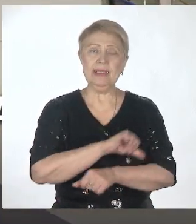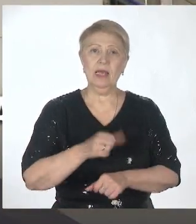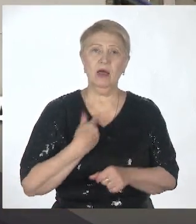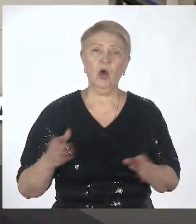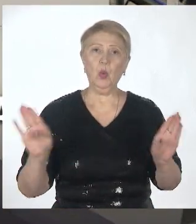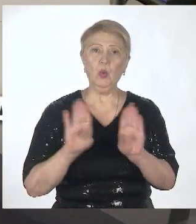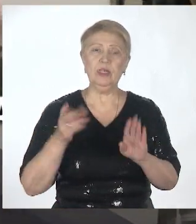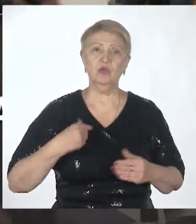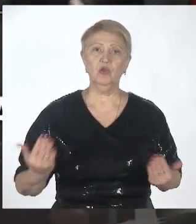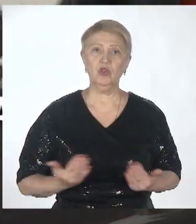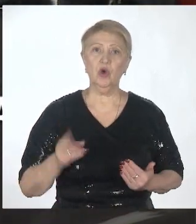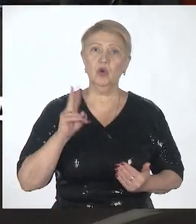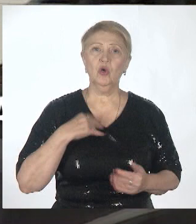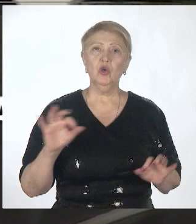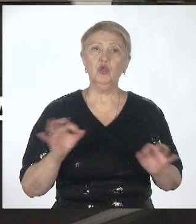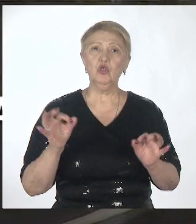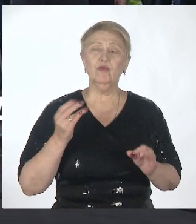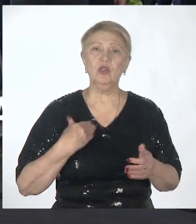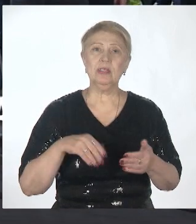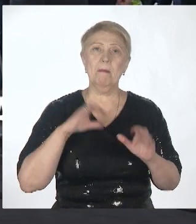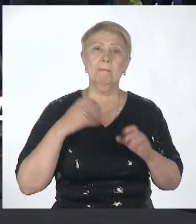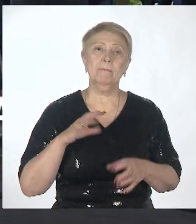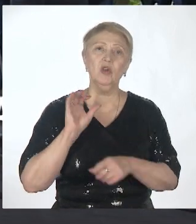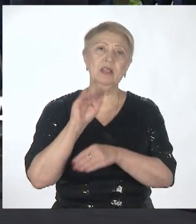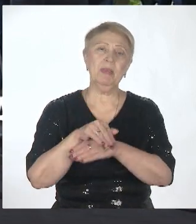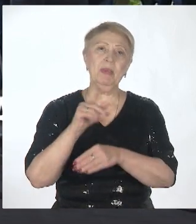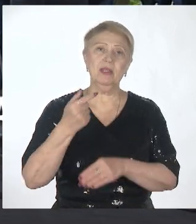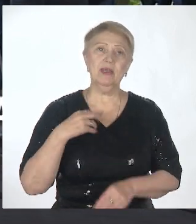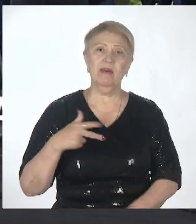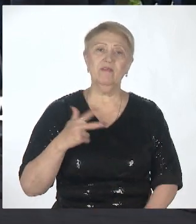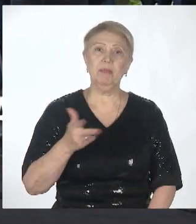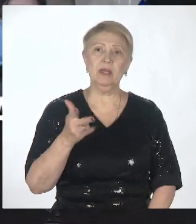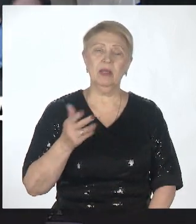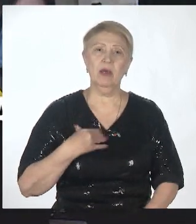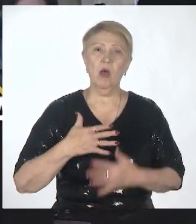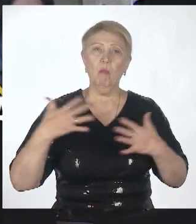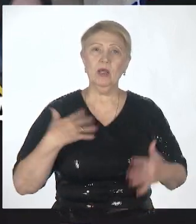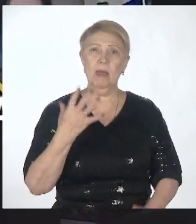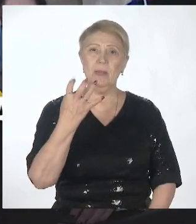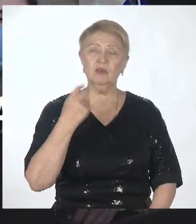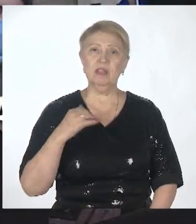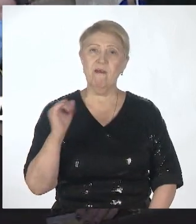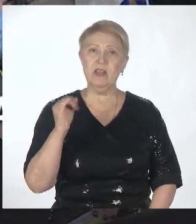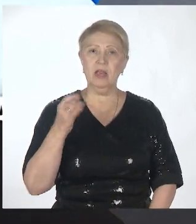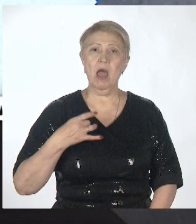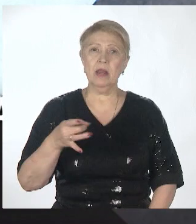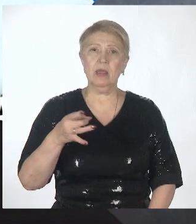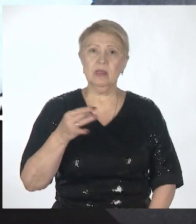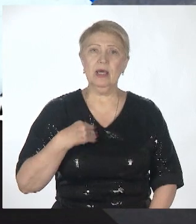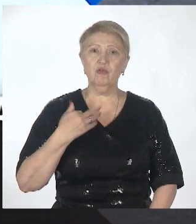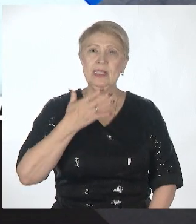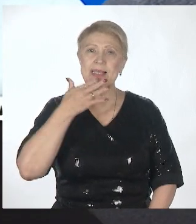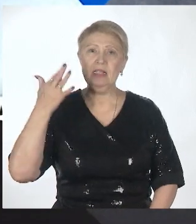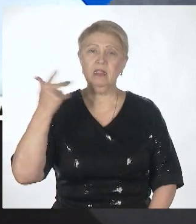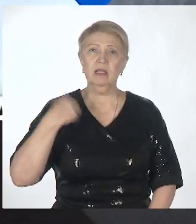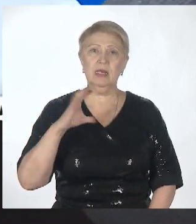нюансы, которые не попадают обычно в объектив. Более 500 представителей региональных, федеральных и иностранных СМИ. 5